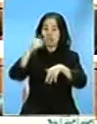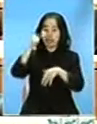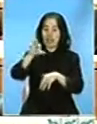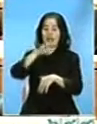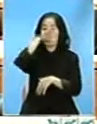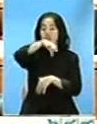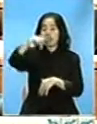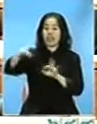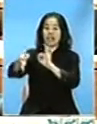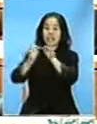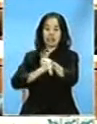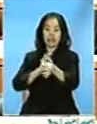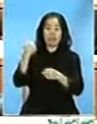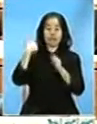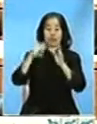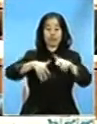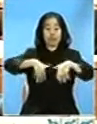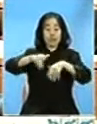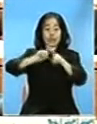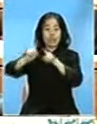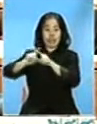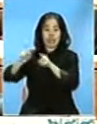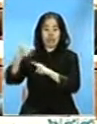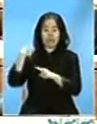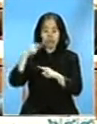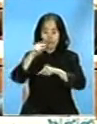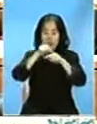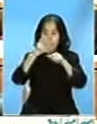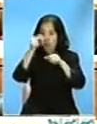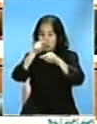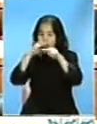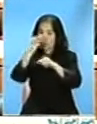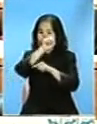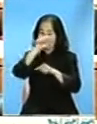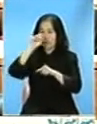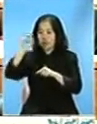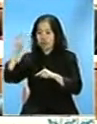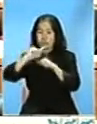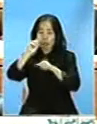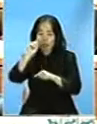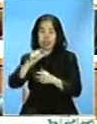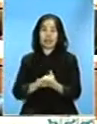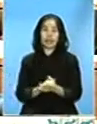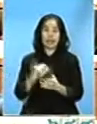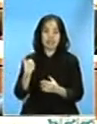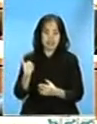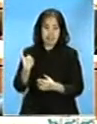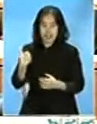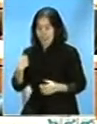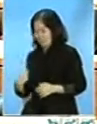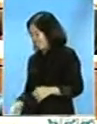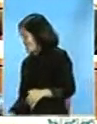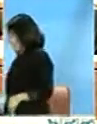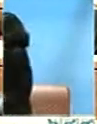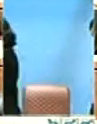วเนี่ยจำนวนประชากรควรจะต่อสัดส่วนของสสเนี่ยควรจะมากขึ้นด้วยซ้ำไปเพราะฉะนั้นเนี่ยในทางปฏิบัติถ้าเป็นอย่าง